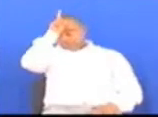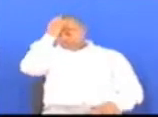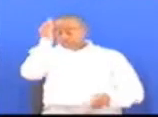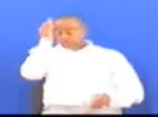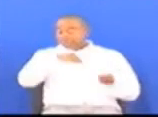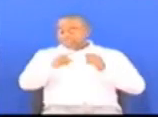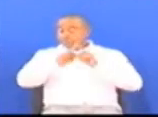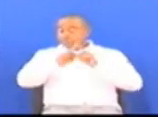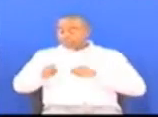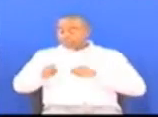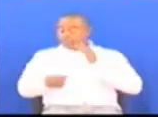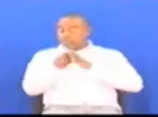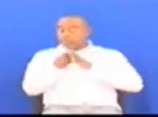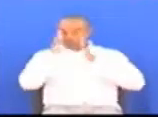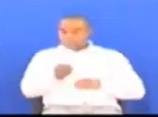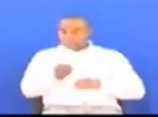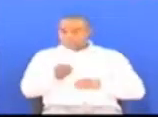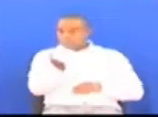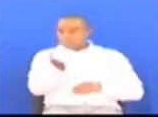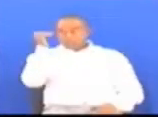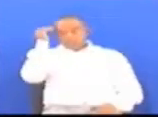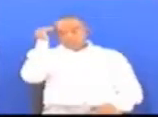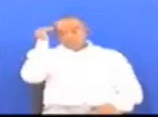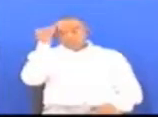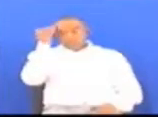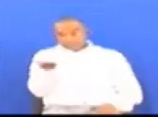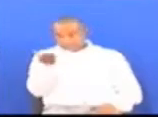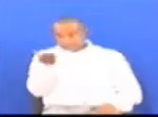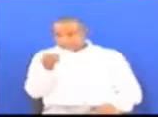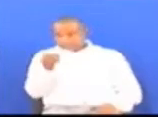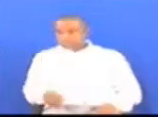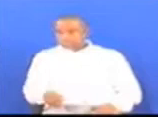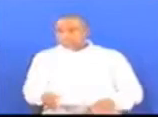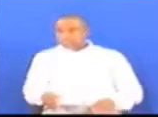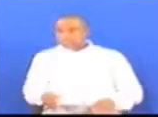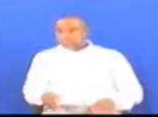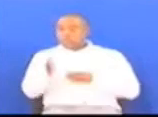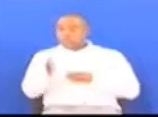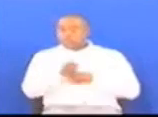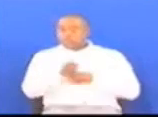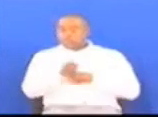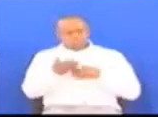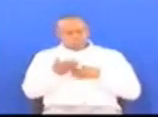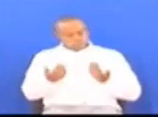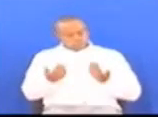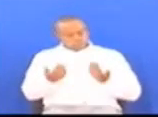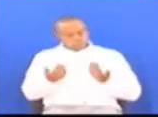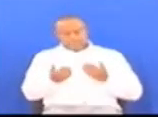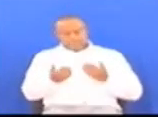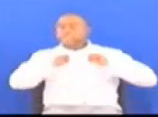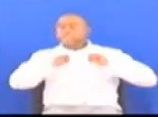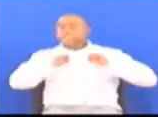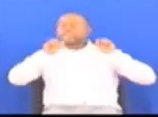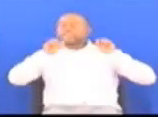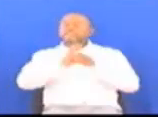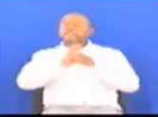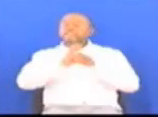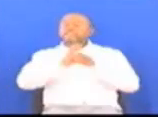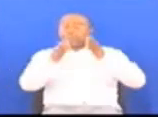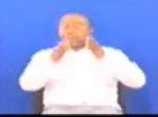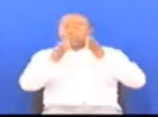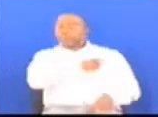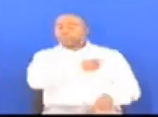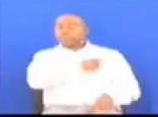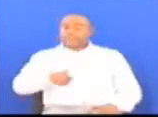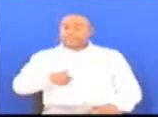waheshimiwa wabunge wenye busara na hekima zao juu ya sifa nyingi wanazompa Mheshimiwa Rais wetu